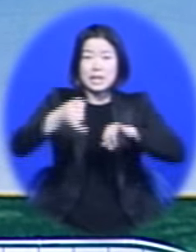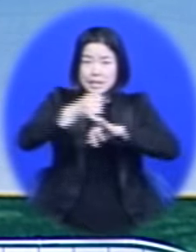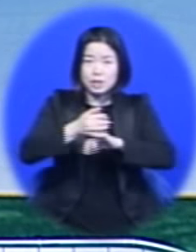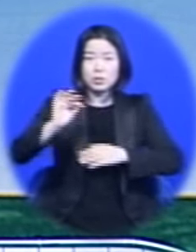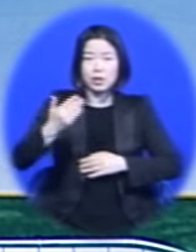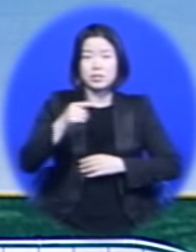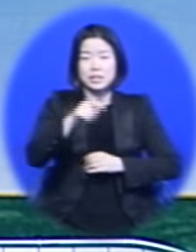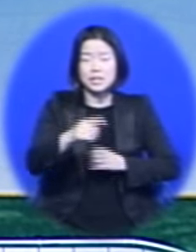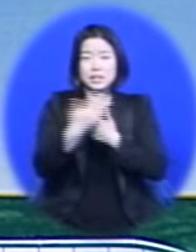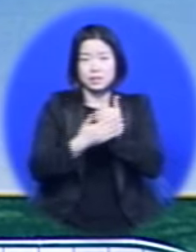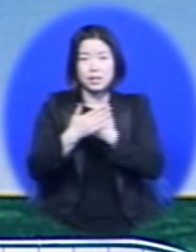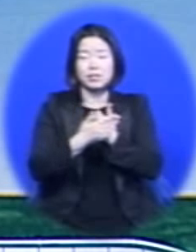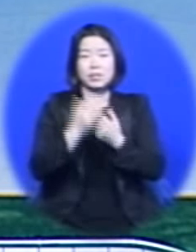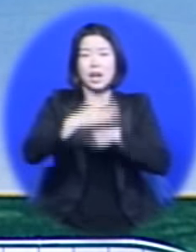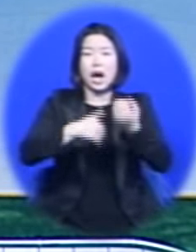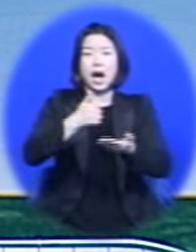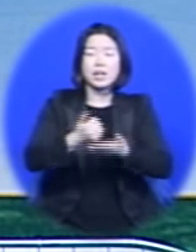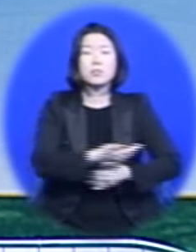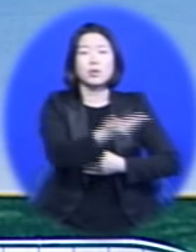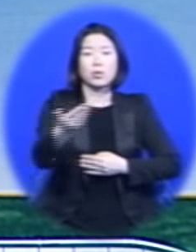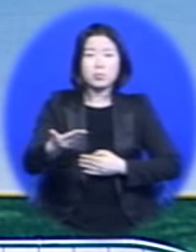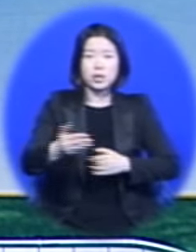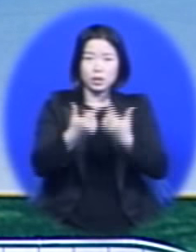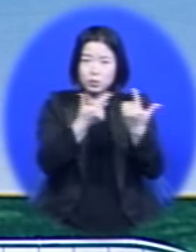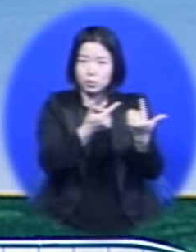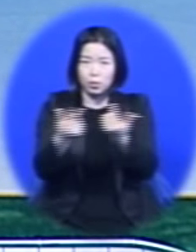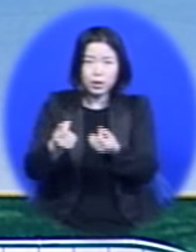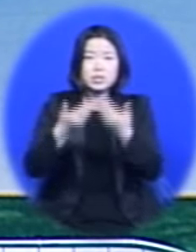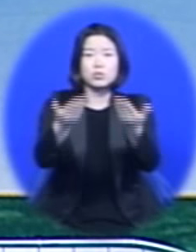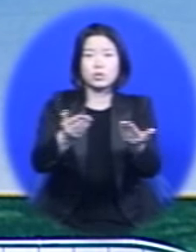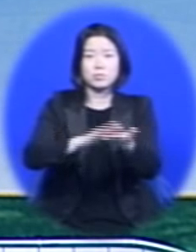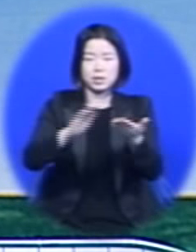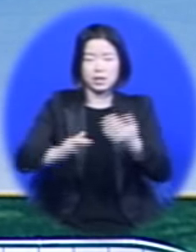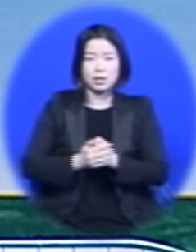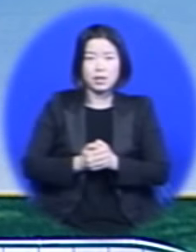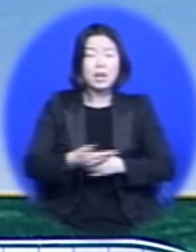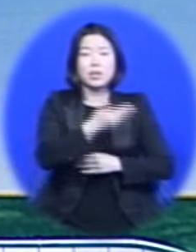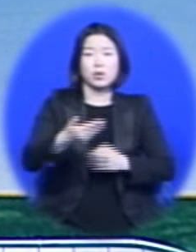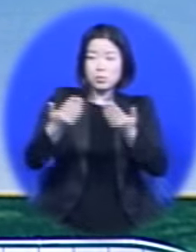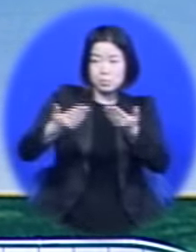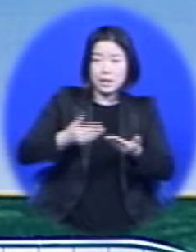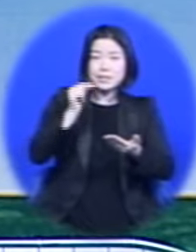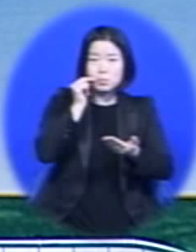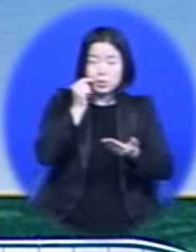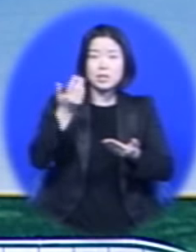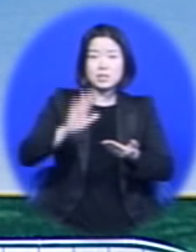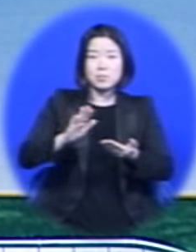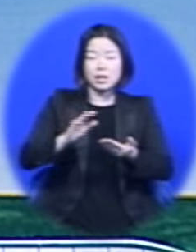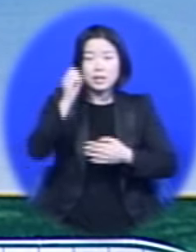약속되어진 이 은혜를 하나님이 여러분에게 다 주십니다. 여러분이 받지 못했는데도 그냥